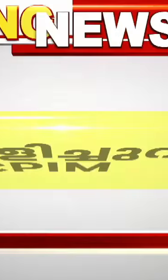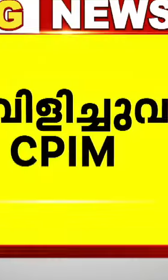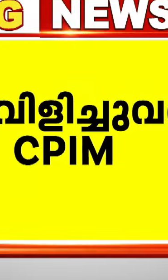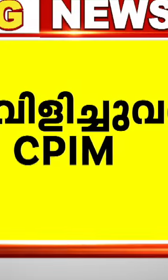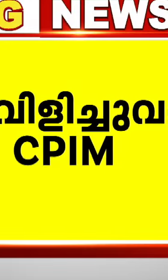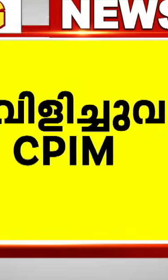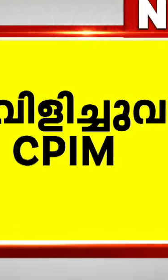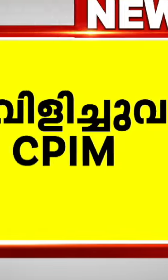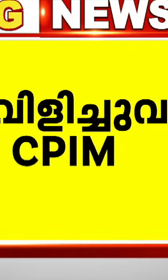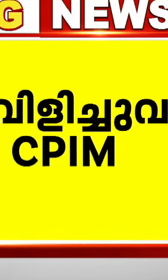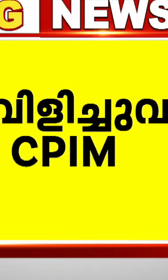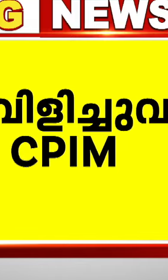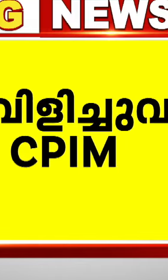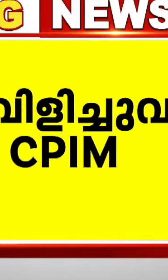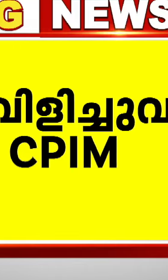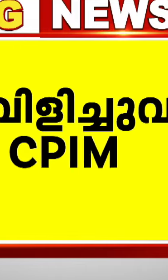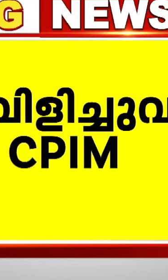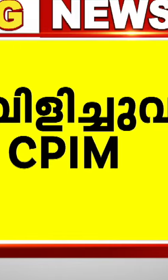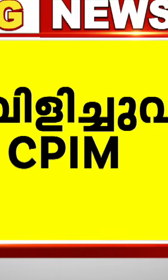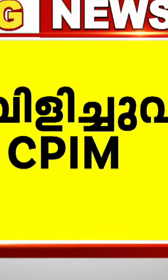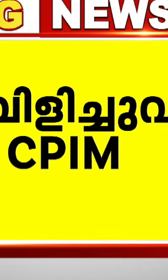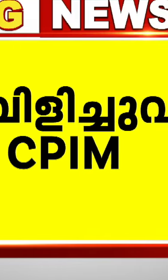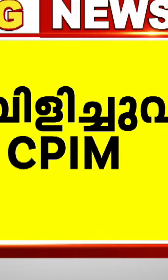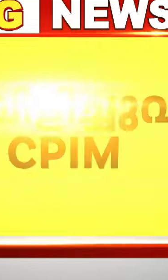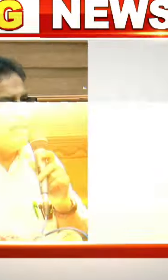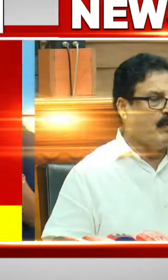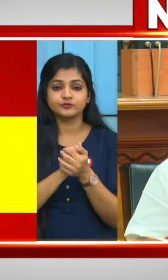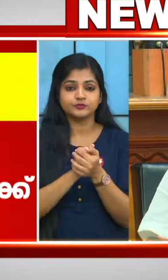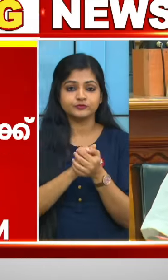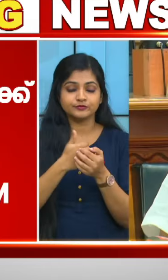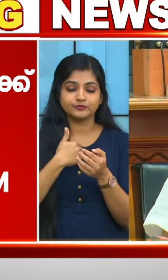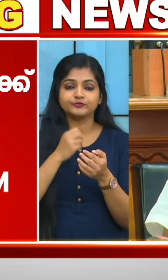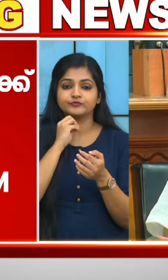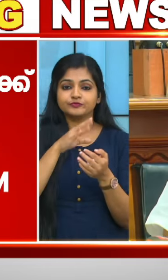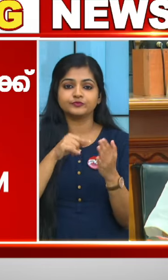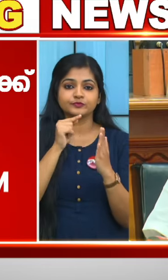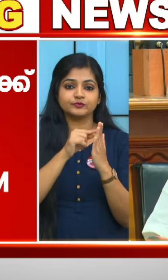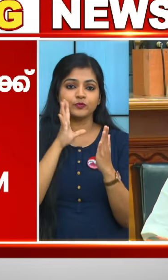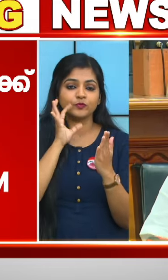പത്രത്തിൽ നമ്മൾ എല്ലാം വാർത്തകളൊക്കെ കൊടുക്കുമ്പോൾ എന്നാണ് എനിക്ക് നിങ്ങളോട് ബോധ്യപ്പെടുത്താനുള്ളത്.